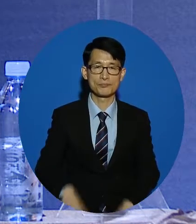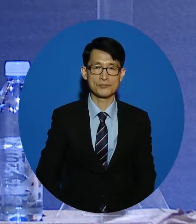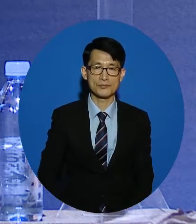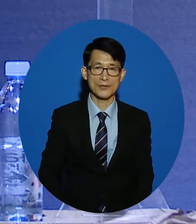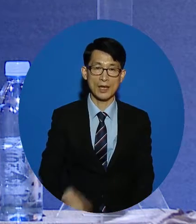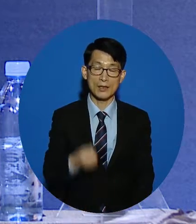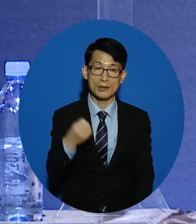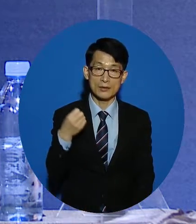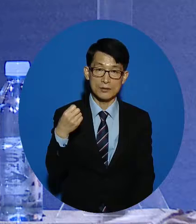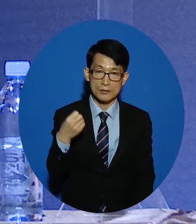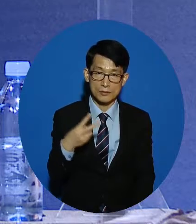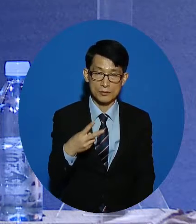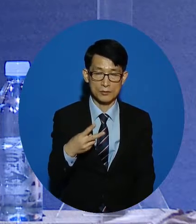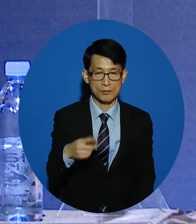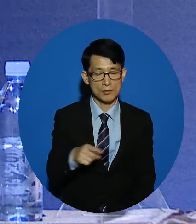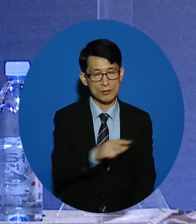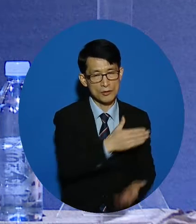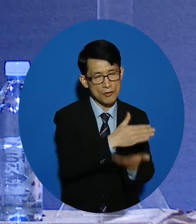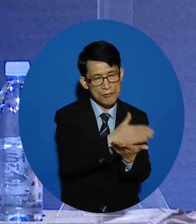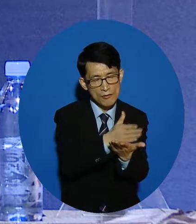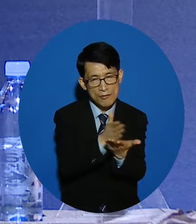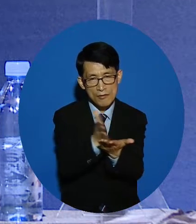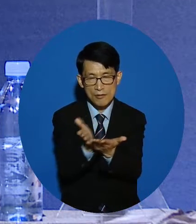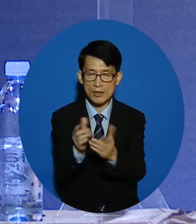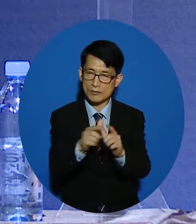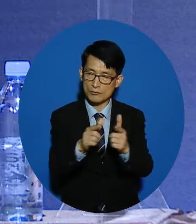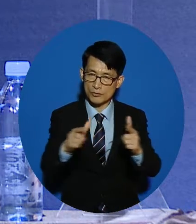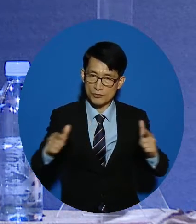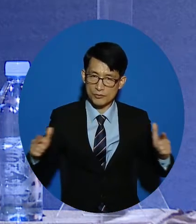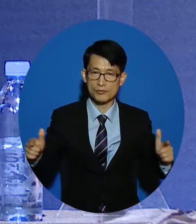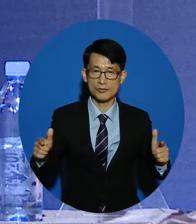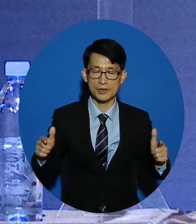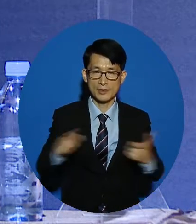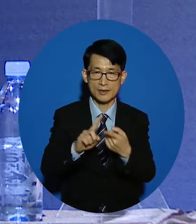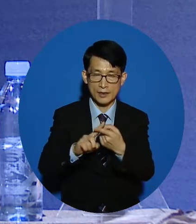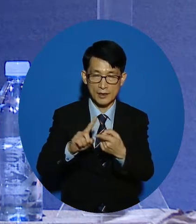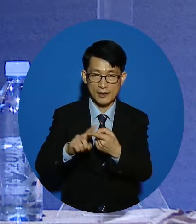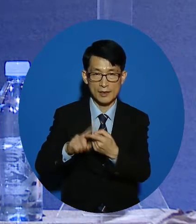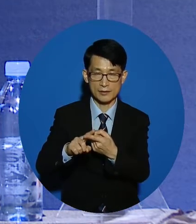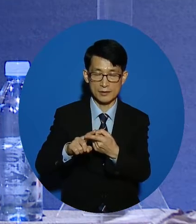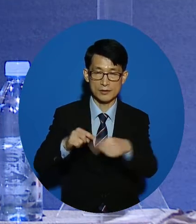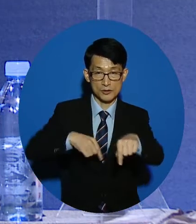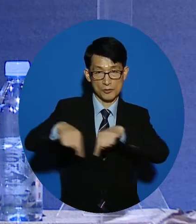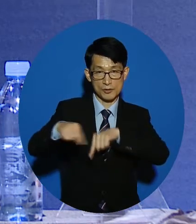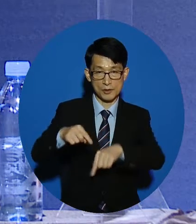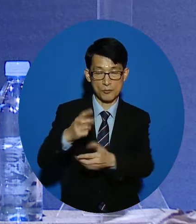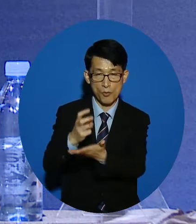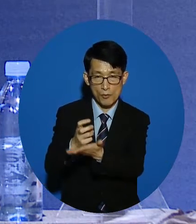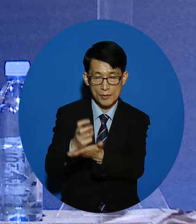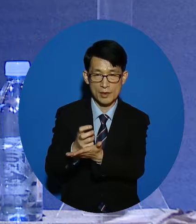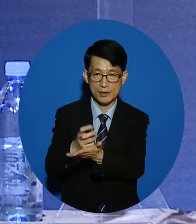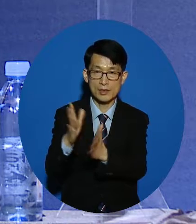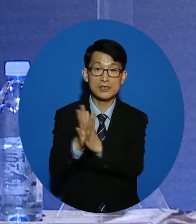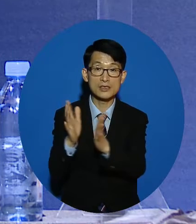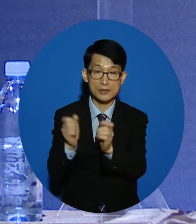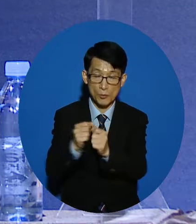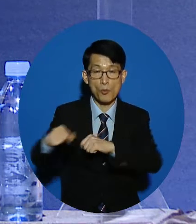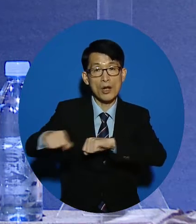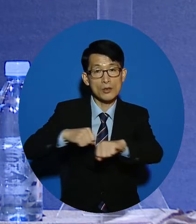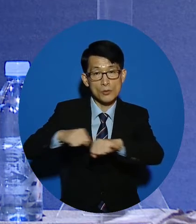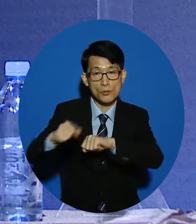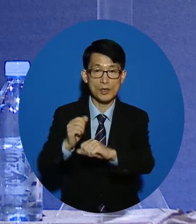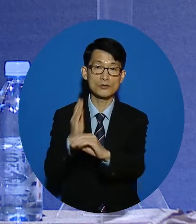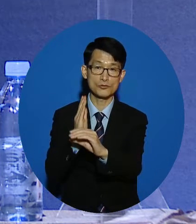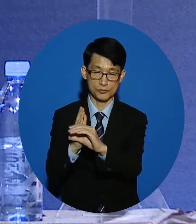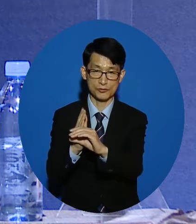굉장히 광범위하고 되게 다양하고 정책 제안에 대한 부분도 굉장히 많고 이거 직접 운동을 하시니까 이런